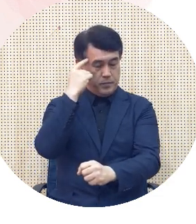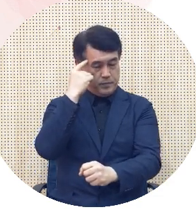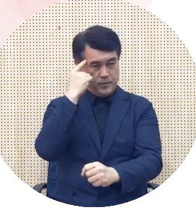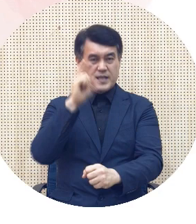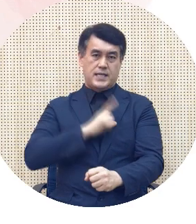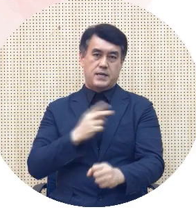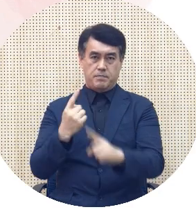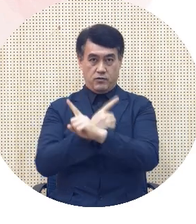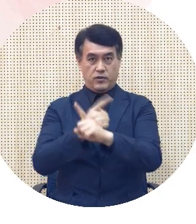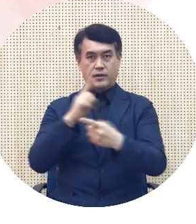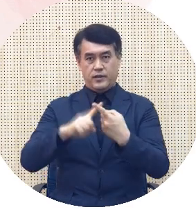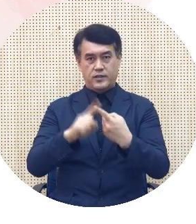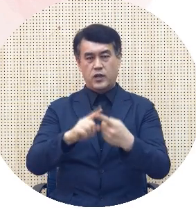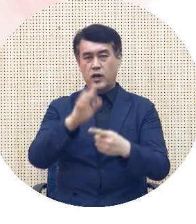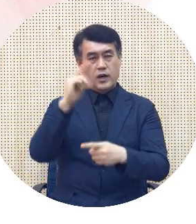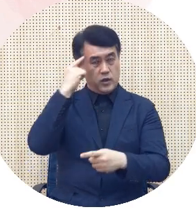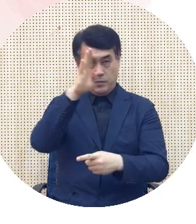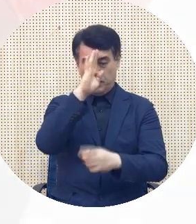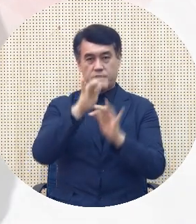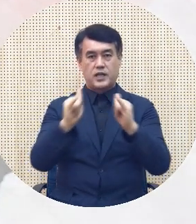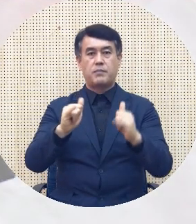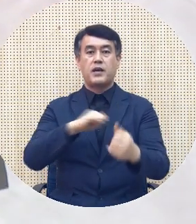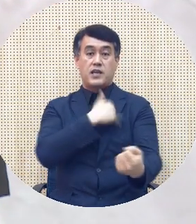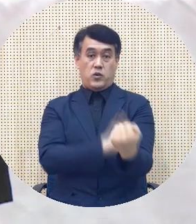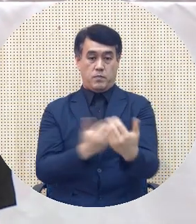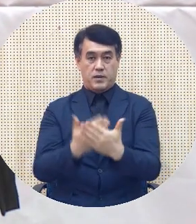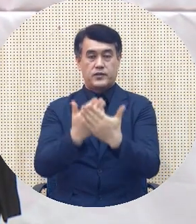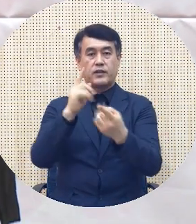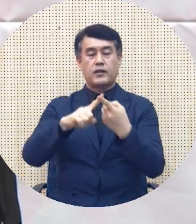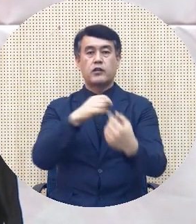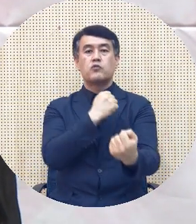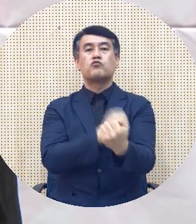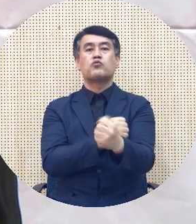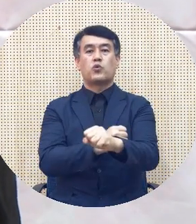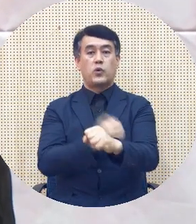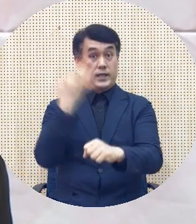힘써 정신질환자들의 인권 신장을 위해서도 노력한